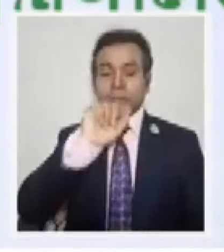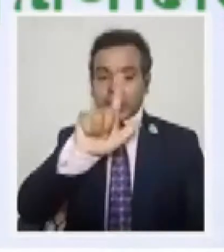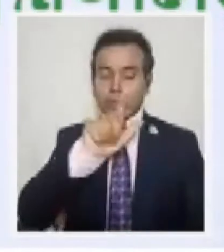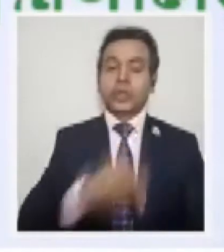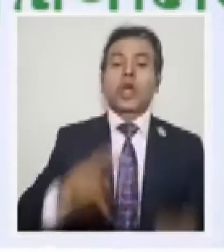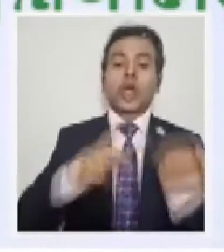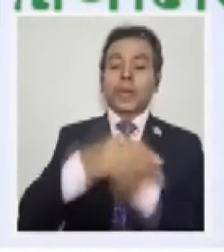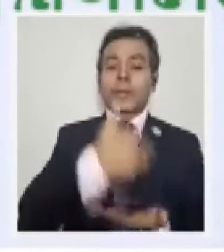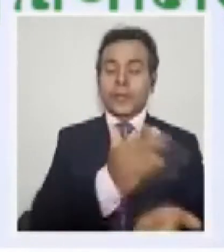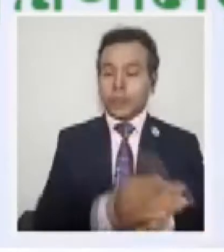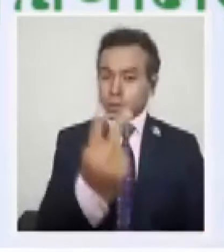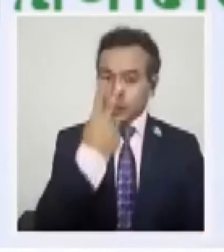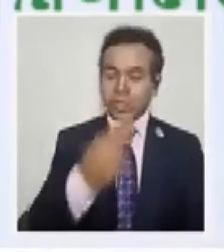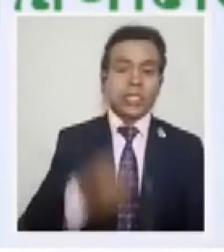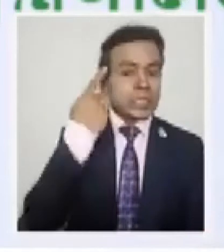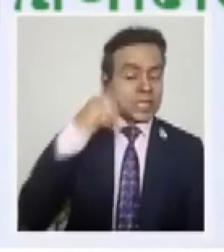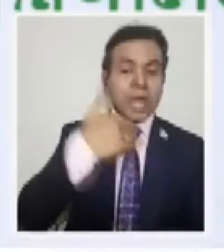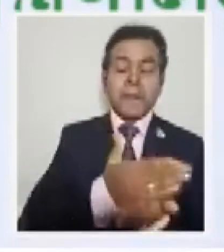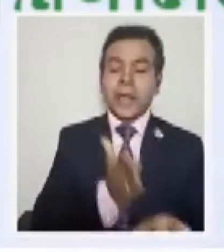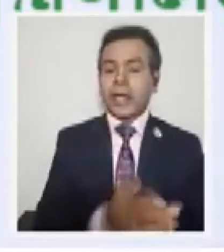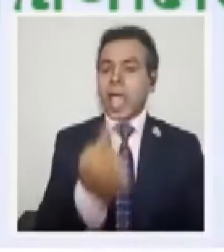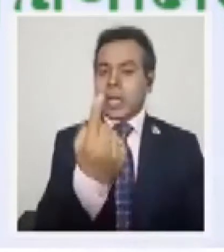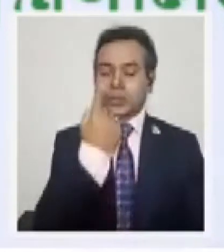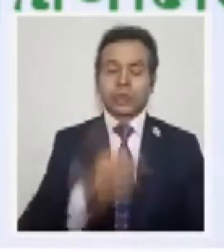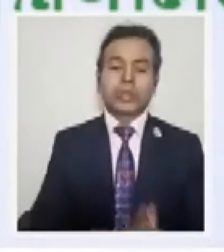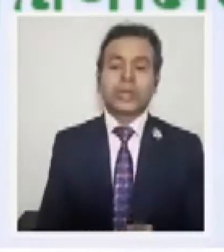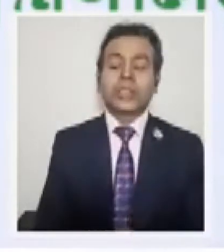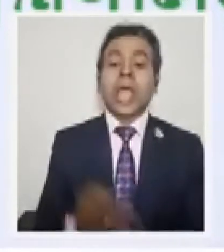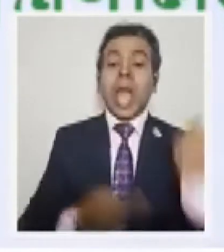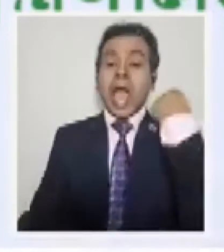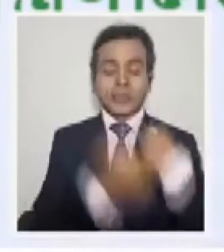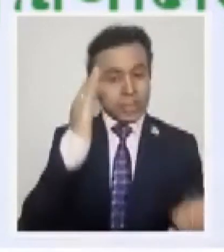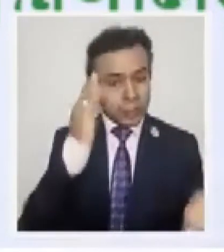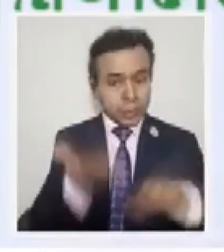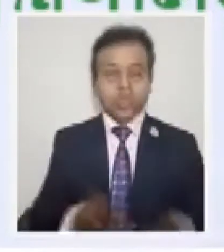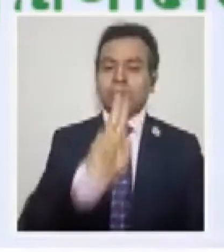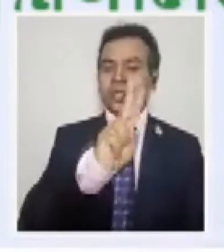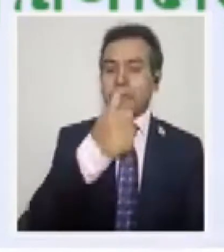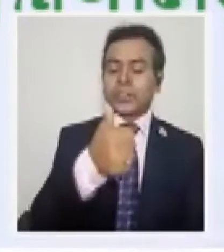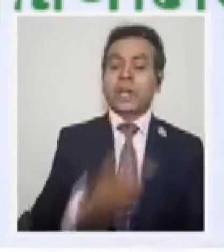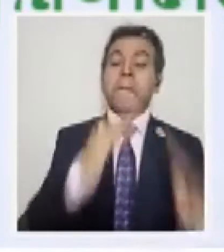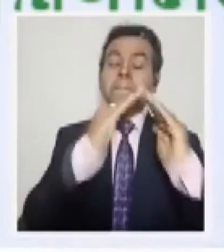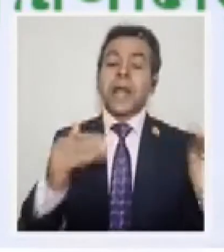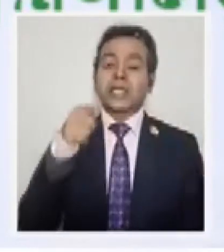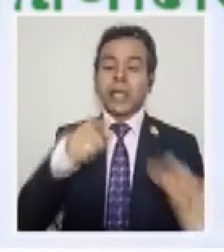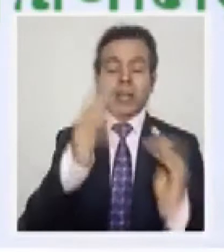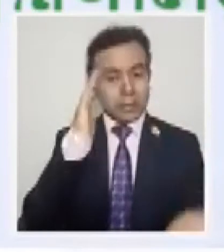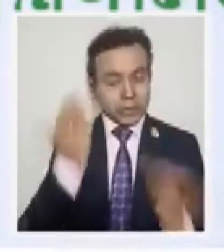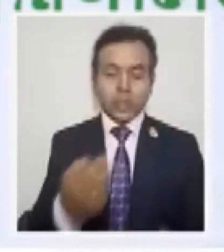ডিভিশন ভেদে ঢাকা ডিভিশনে 18 জন, চট্টগ্রাম ডিভিশনে 7 জন, রংপুর ডিভিশনে 2 জন এবং সিলেট ডিভিশনে 1